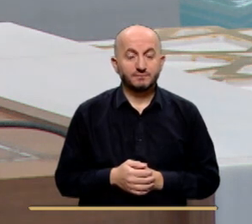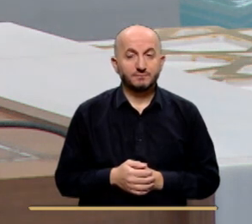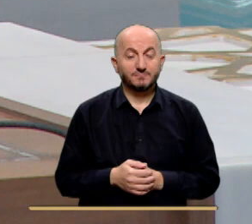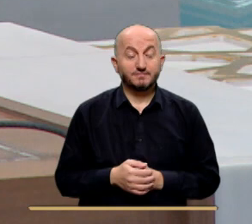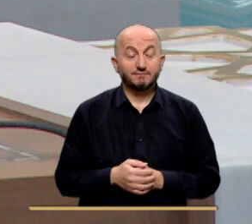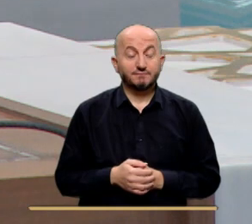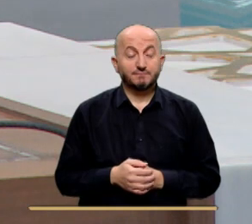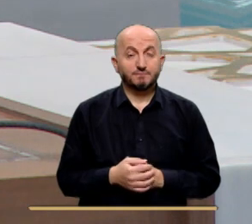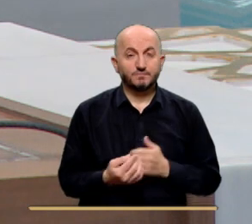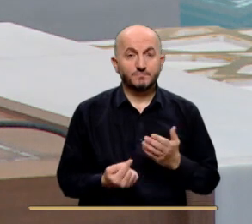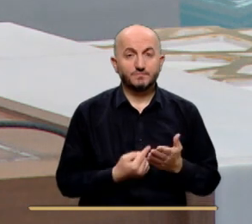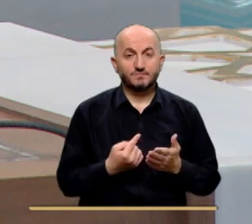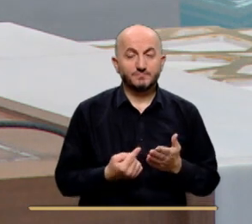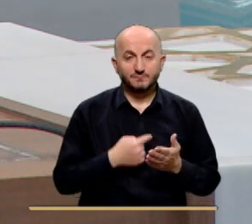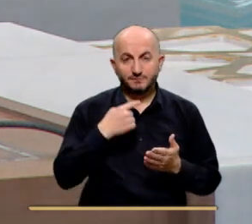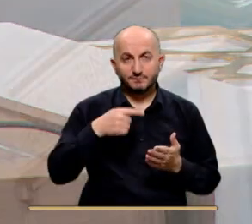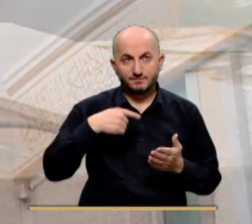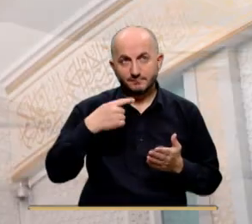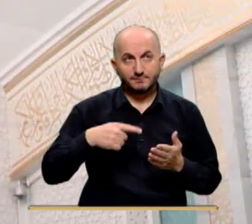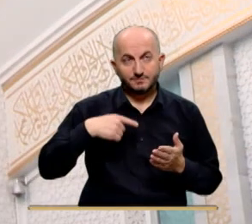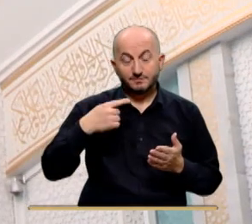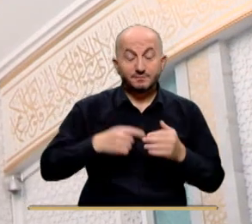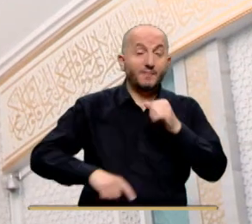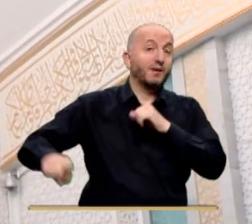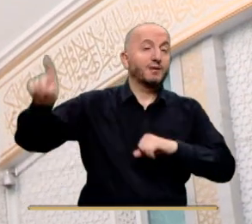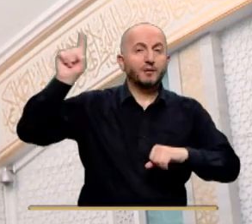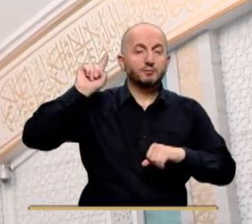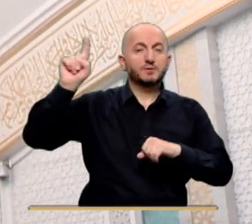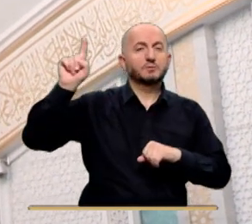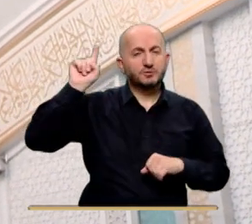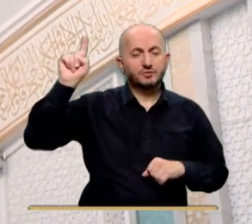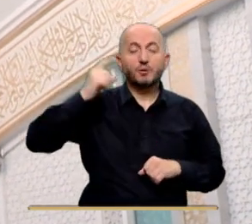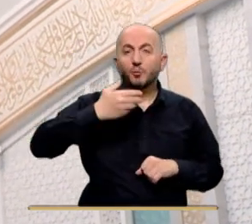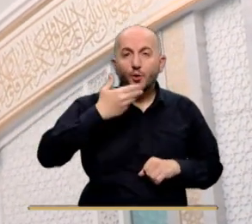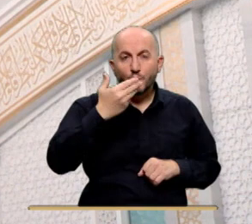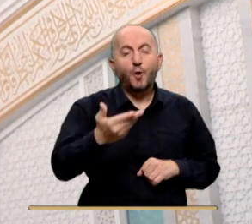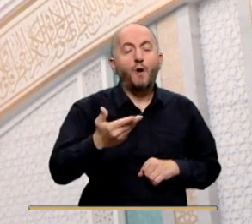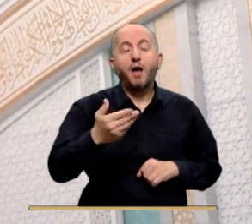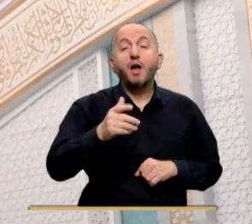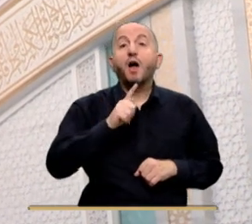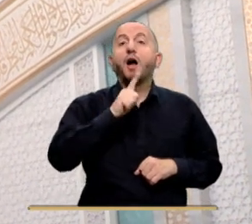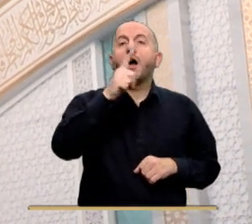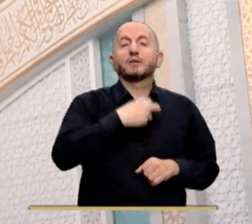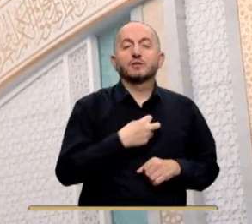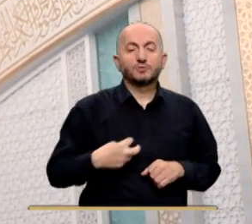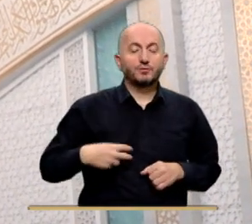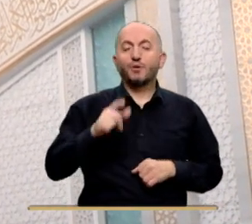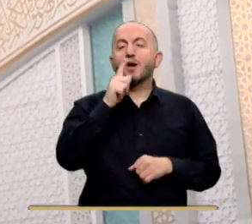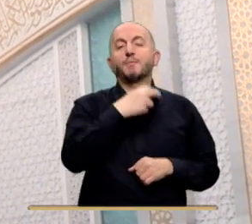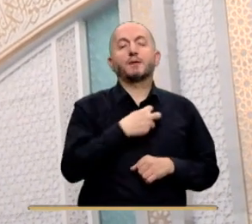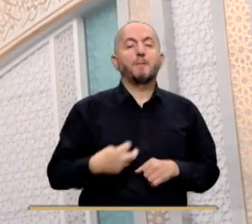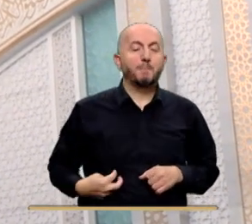kavmel kafirin sadakallahu lazim. Rabbimiz Azze ve Celle buyurur ki, ey Resul, ey